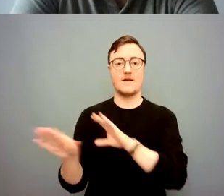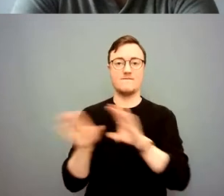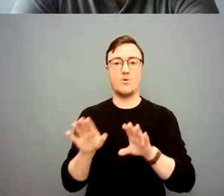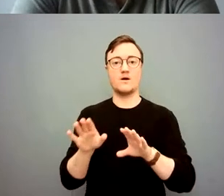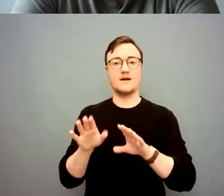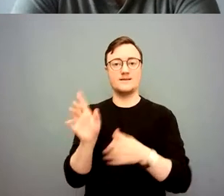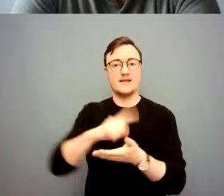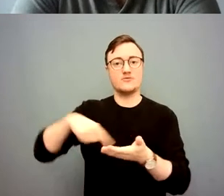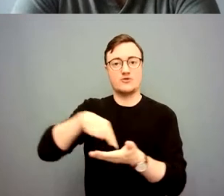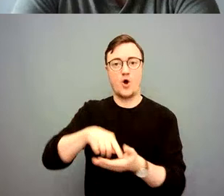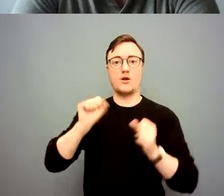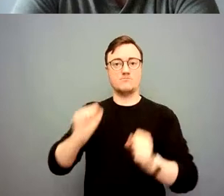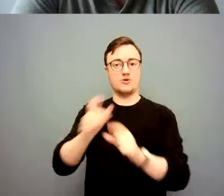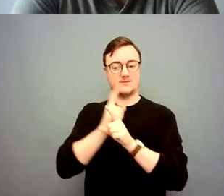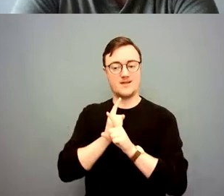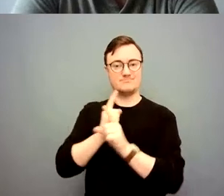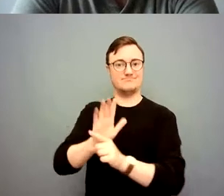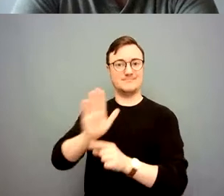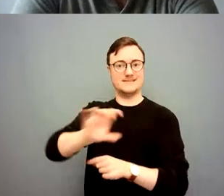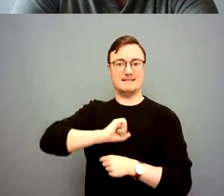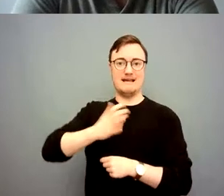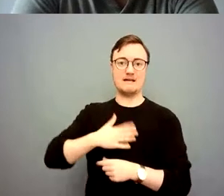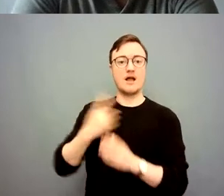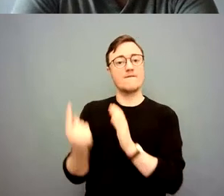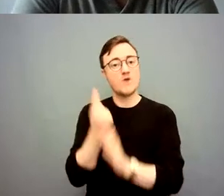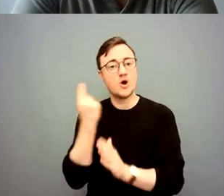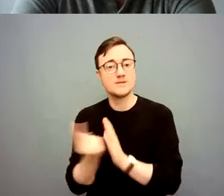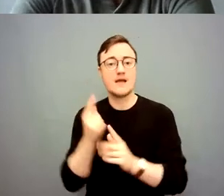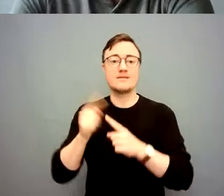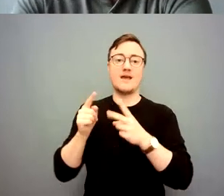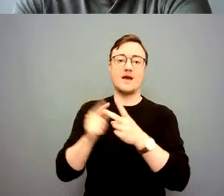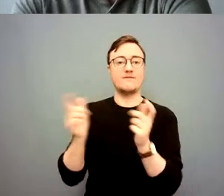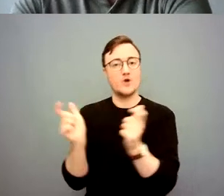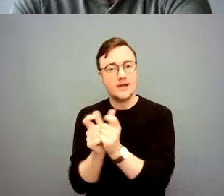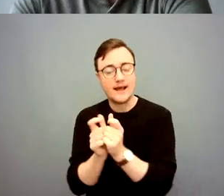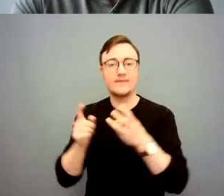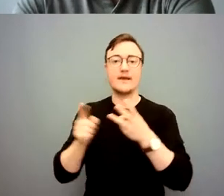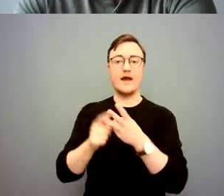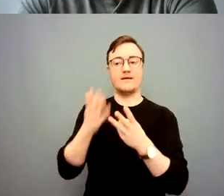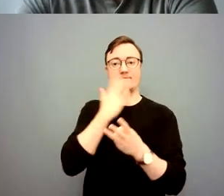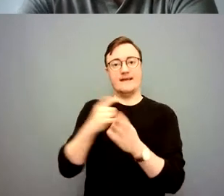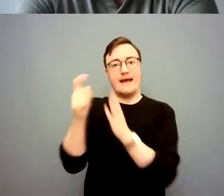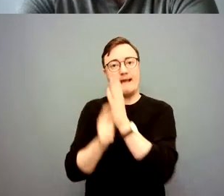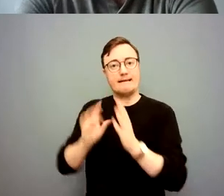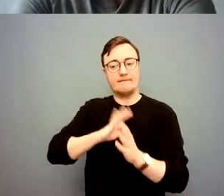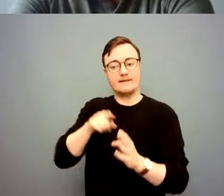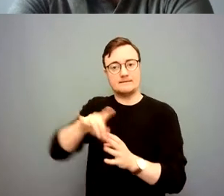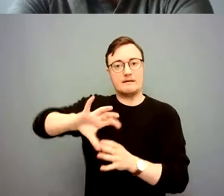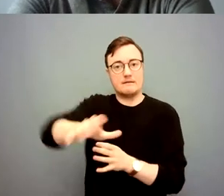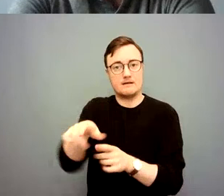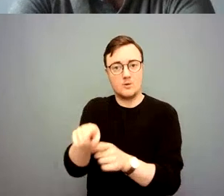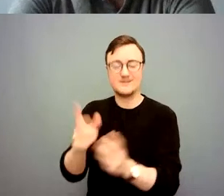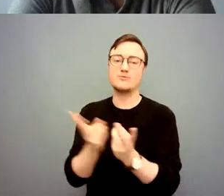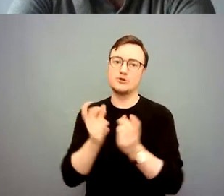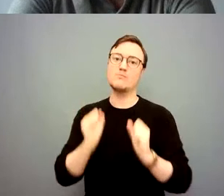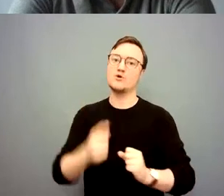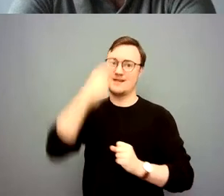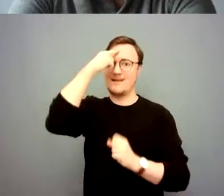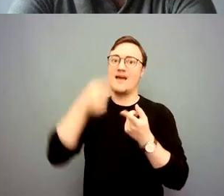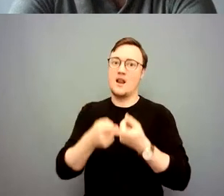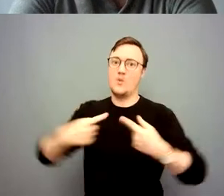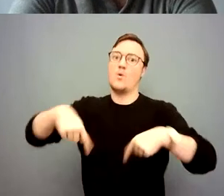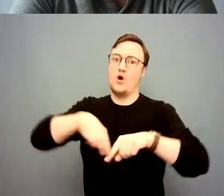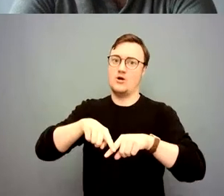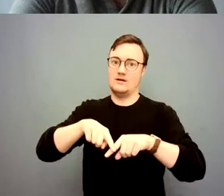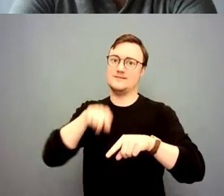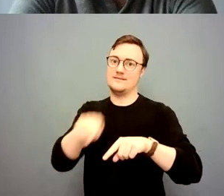de föreningar, de stadsdelsförvaltningar som finns lokalt och jobba tillsammans med. Så jag tror väldigt mycket också att man måste tänka lokalt när det kommer till att utveckla liksom